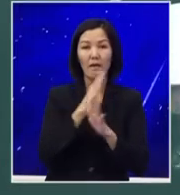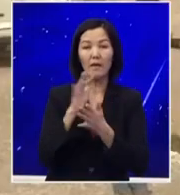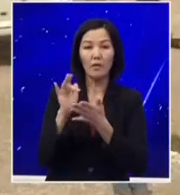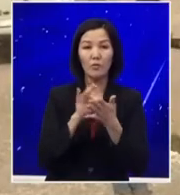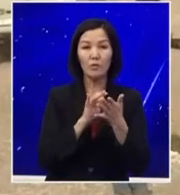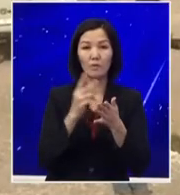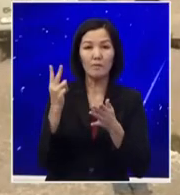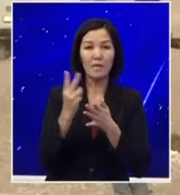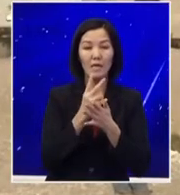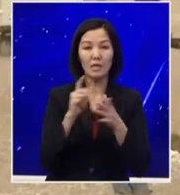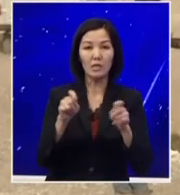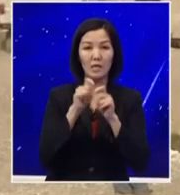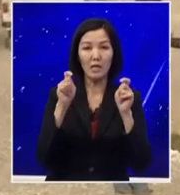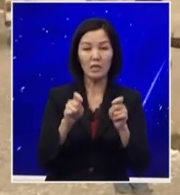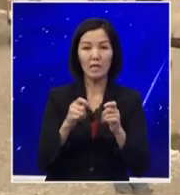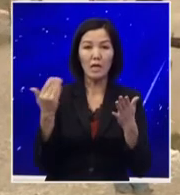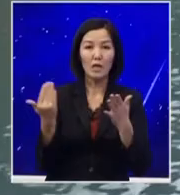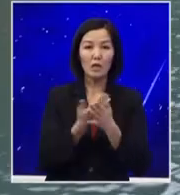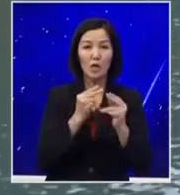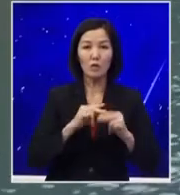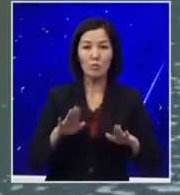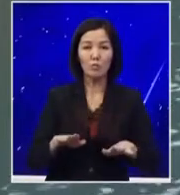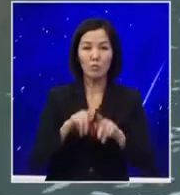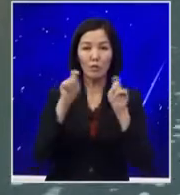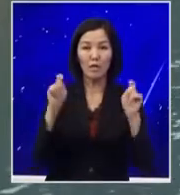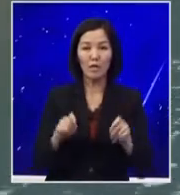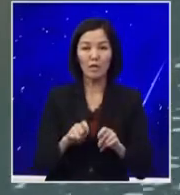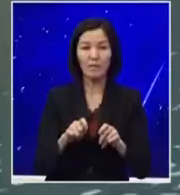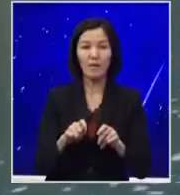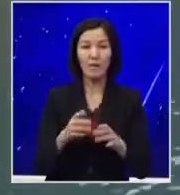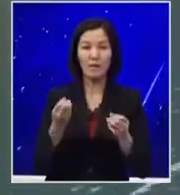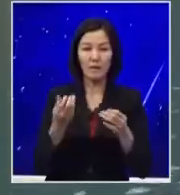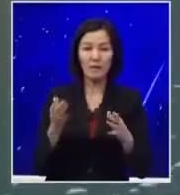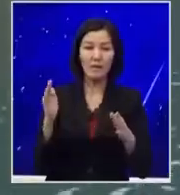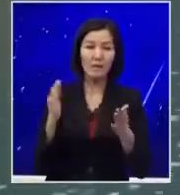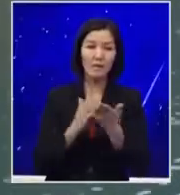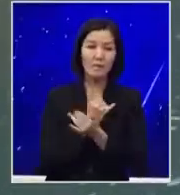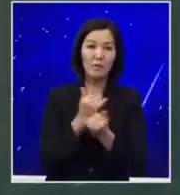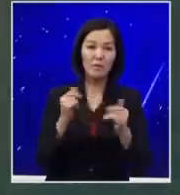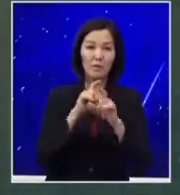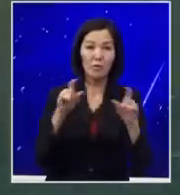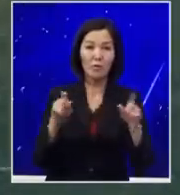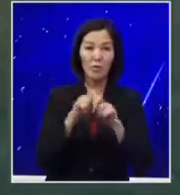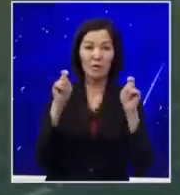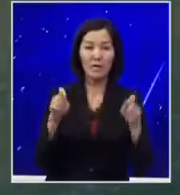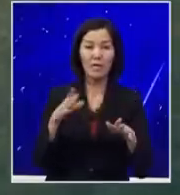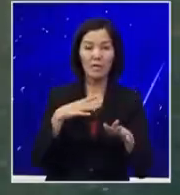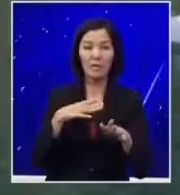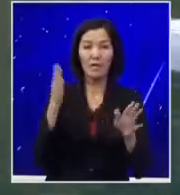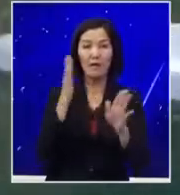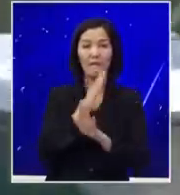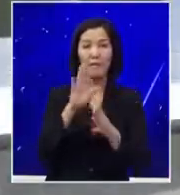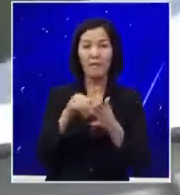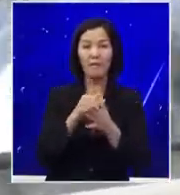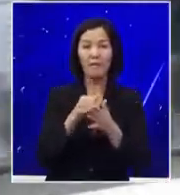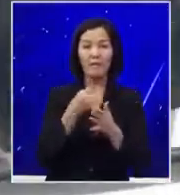экотуризмнің екінші тынысы ашылады. Жаңа жұмыс орындары құрылып, қонақ үй қоры да толыға түспек. Десе де бабадан қалған көрікті мекеннің басты